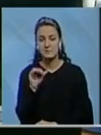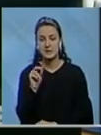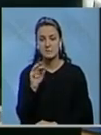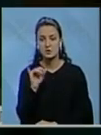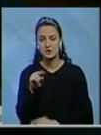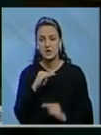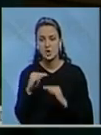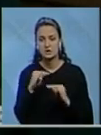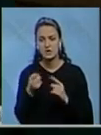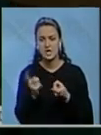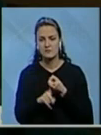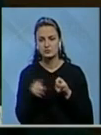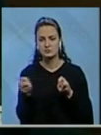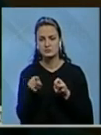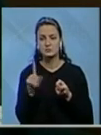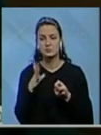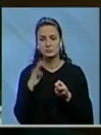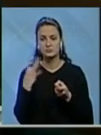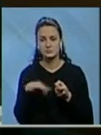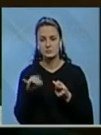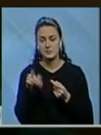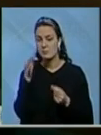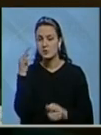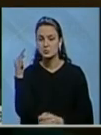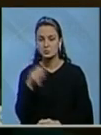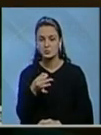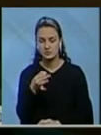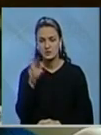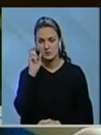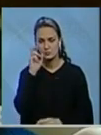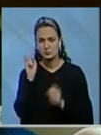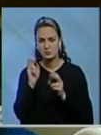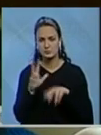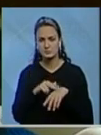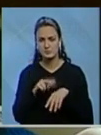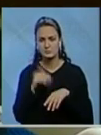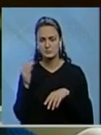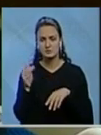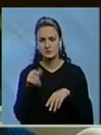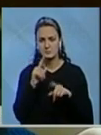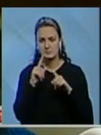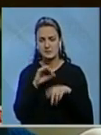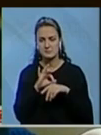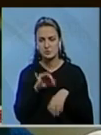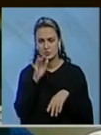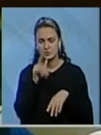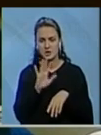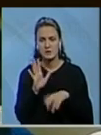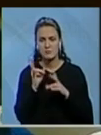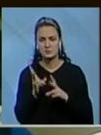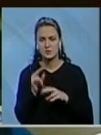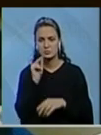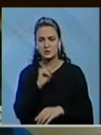მაჩალიკაშვილის ტერორისტთან კავშირს დაადგენს. მოპასუხე მხარის განცხადებით, სახელმწიფო უსაფრთხოების სამსახურის მიერ გამართული ბრიფინგებისას არ